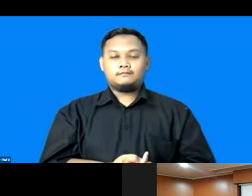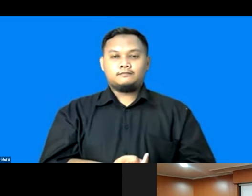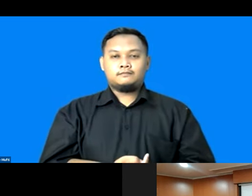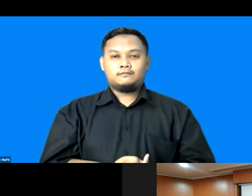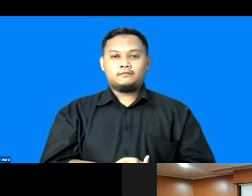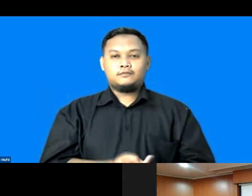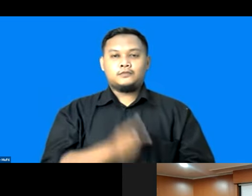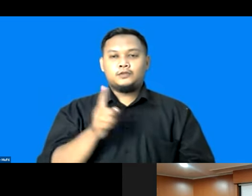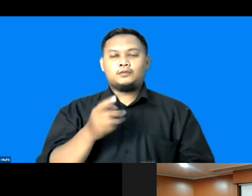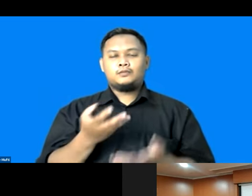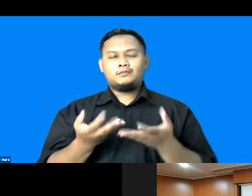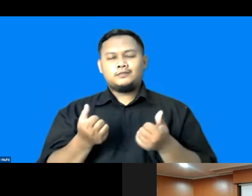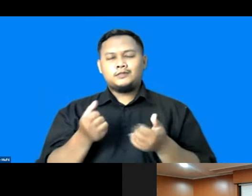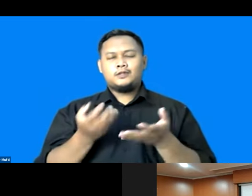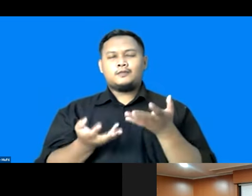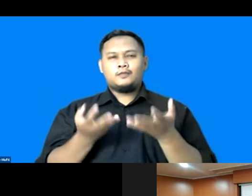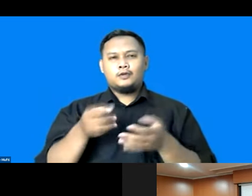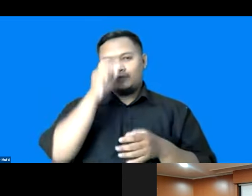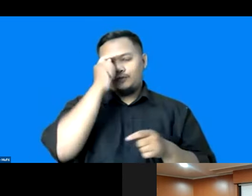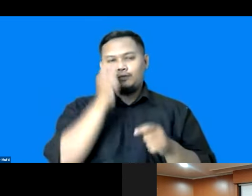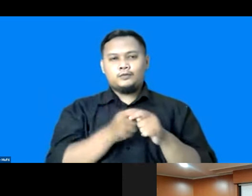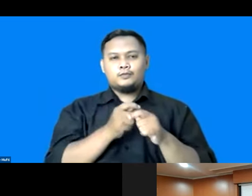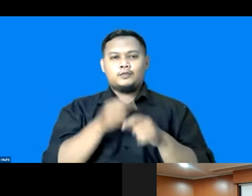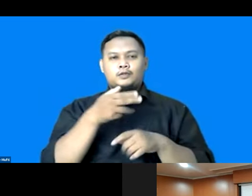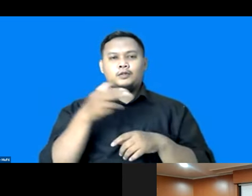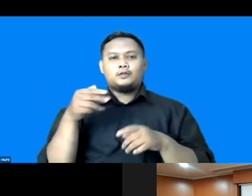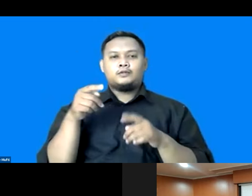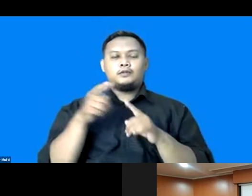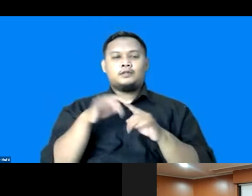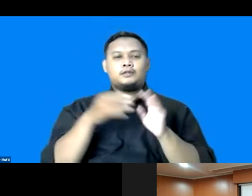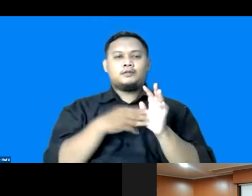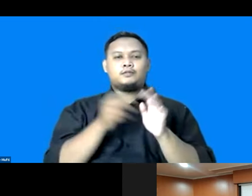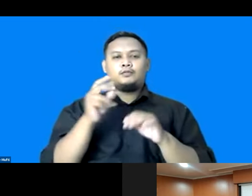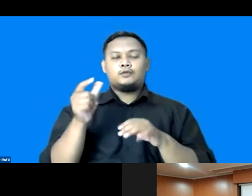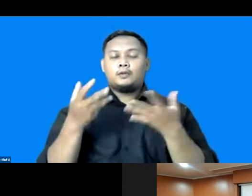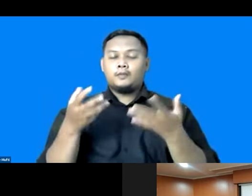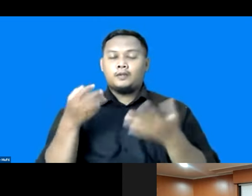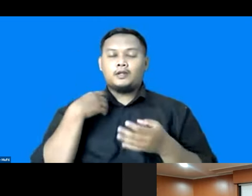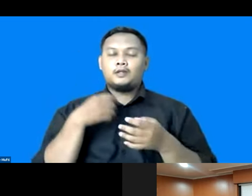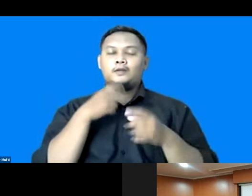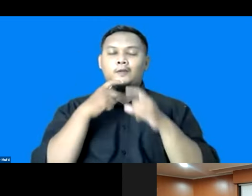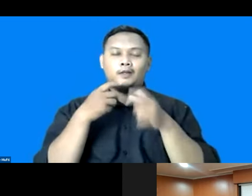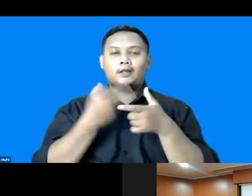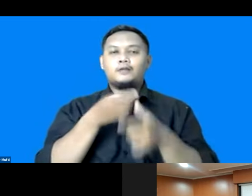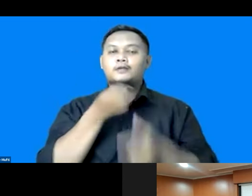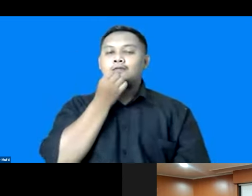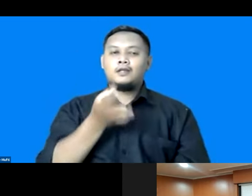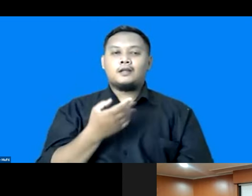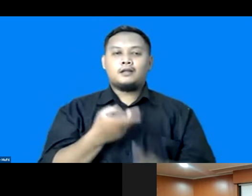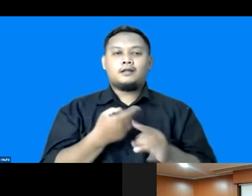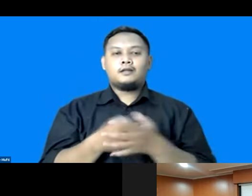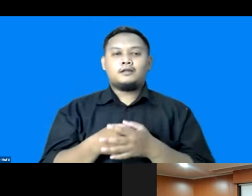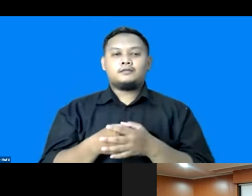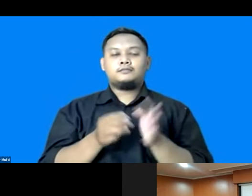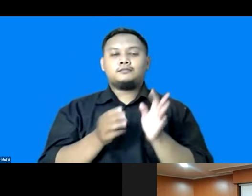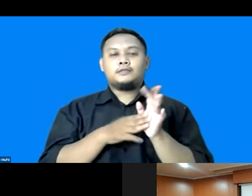lebih memungkinkan untuk dibuat di Indonesia Timur. Kira-kira apa ada komentar atau ada masukan dari studi kasus baik